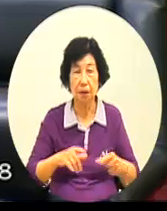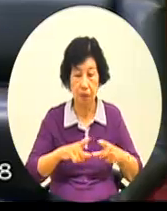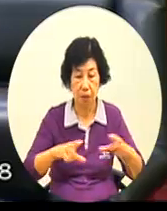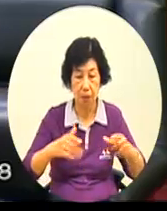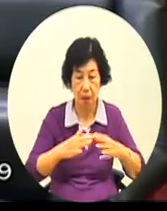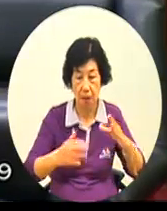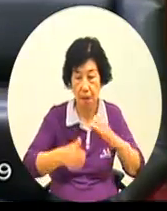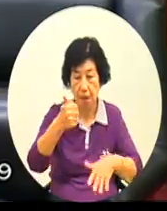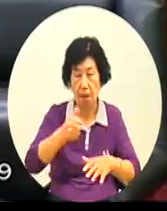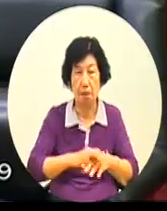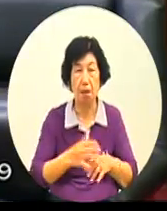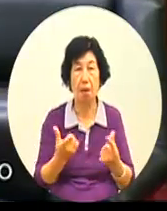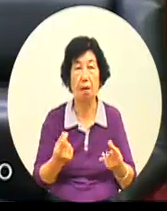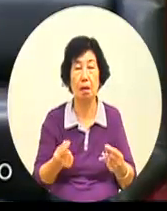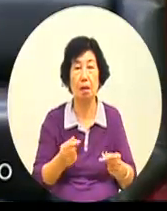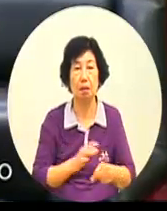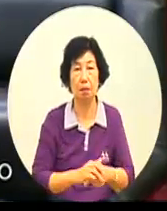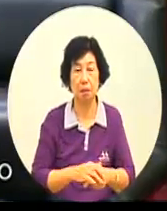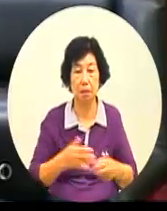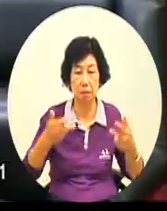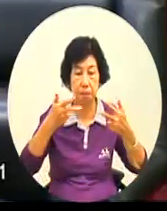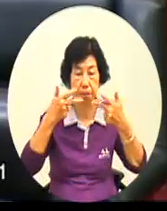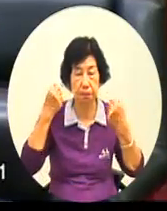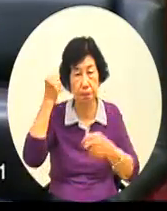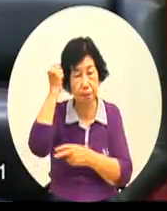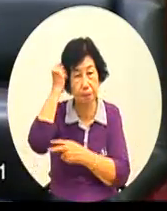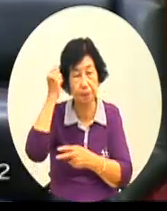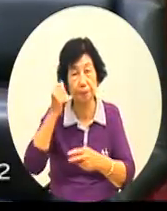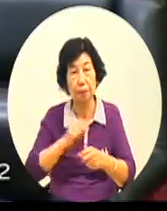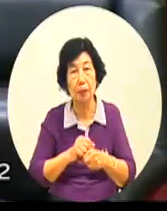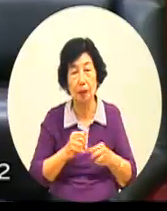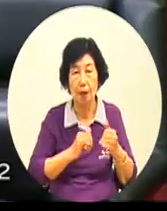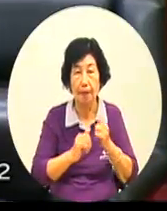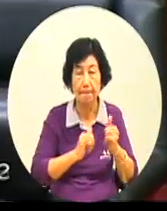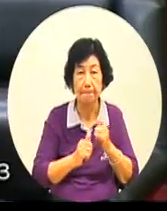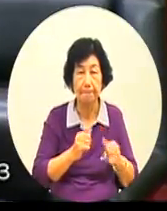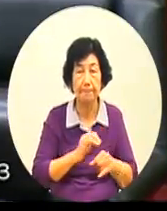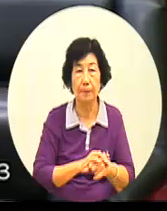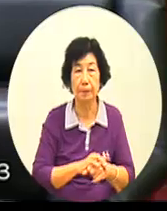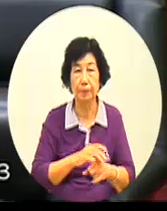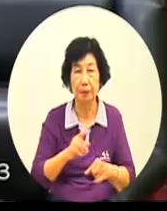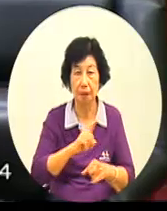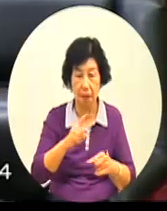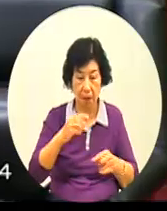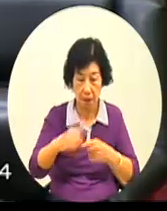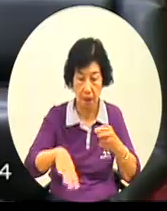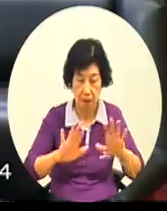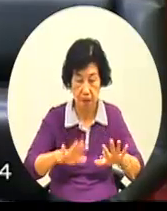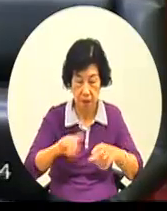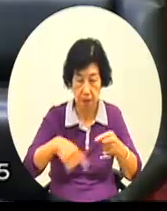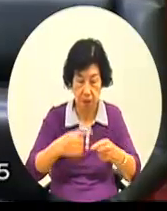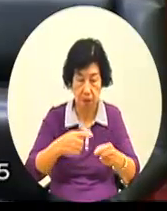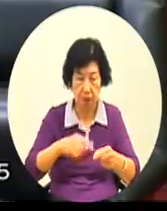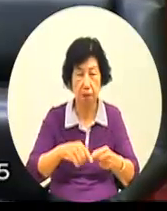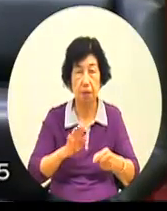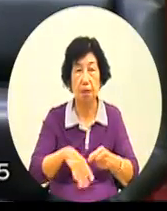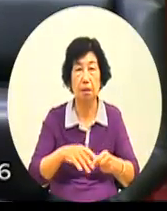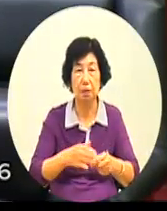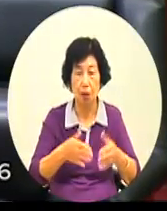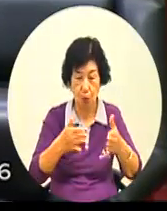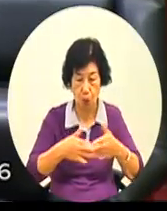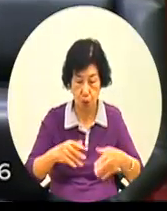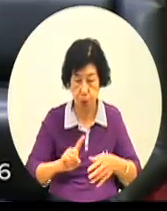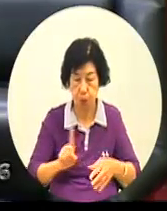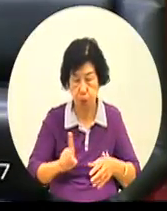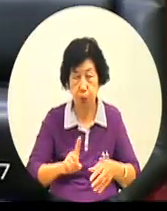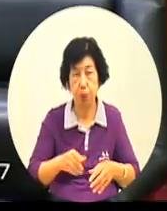把原住民的问题呢很清楚的交代，今年哪一个地方、哪一个区域的需求在哪里，而不